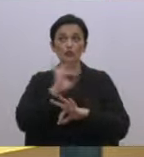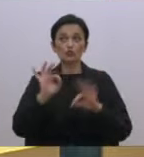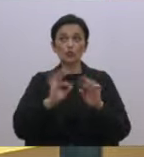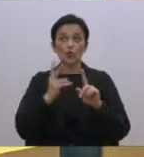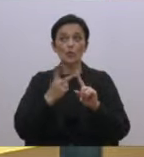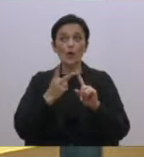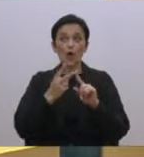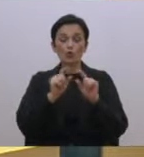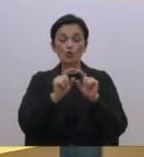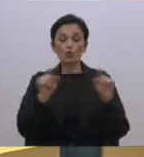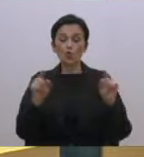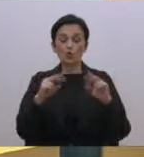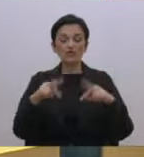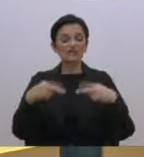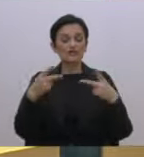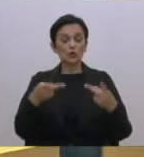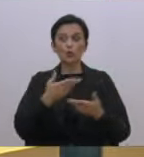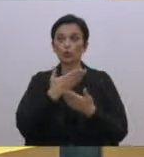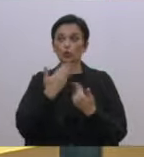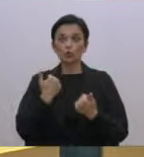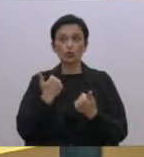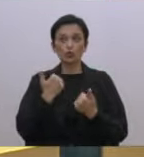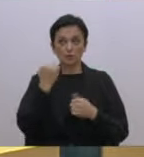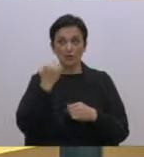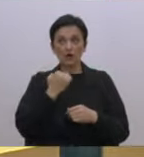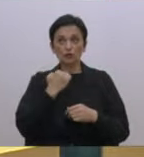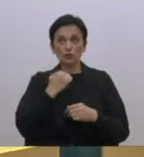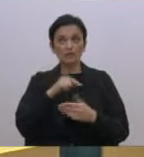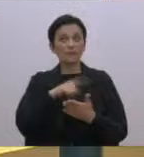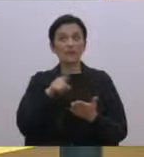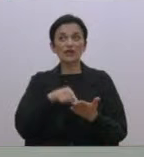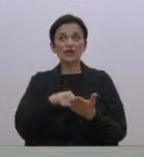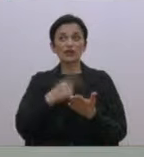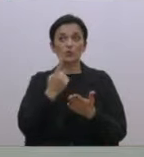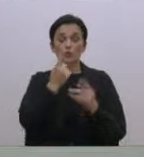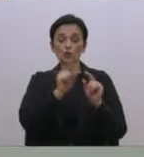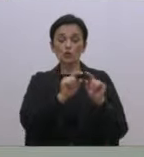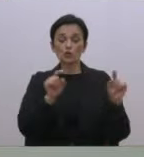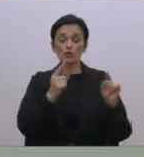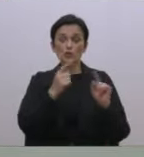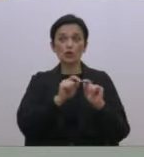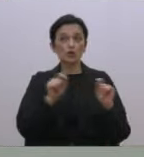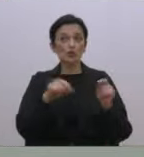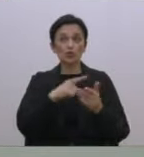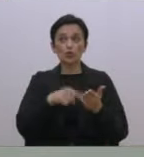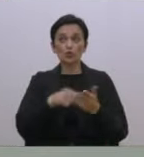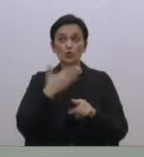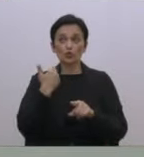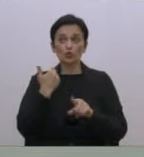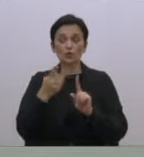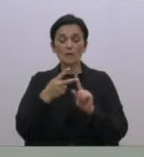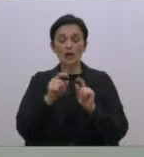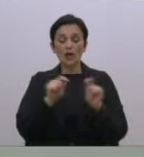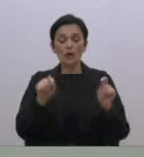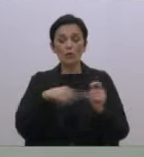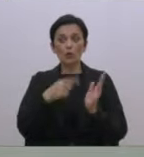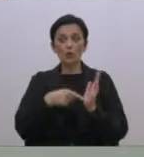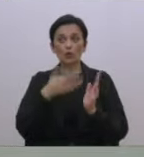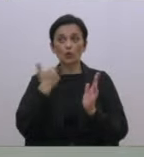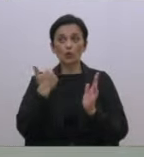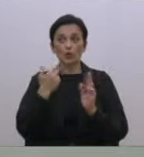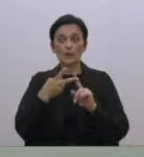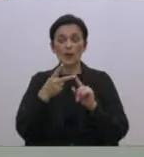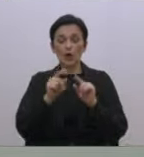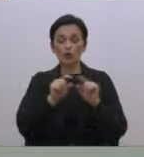მეორე მუხლში ცვლილება არ განხორციელებულა. მადლობთ. კითხვები პირველ მუხლის პირველ პუნქტთან არ არის, მეორე პუნქტთან არ არის, მეორე